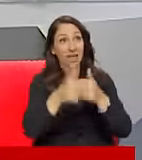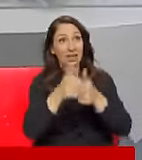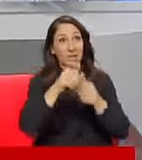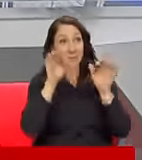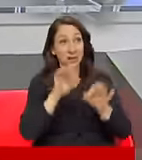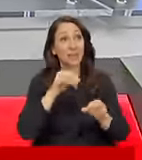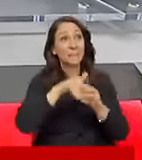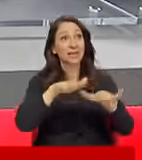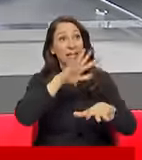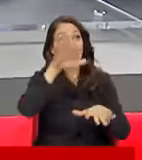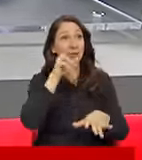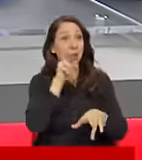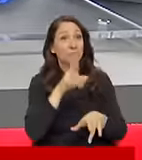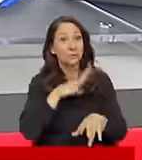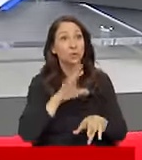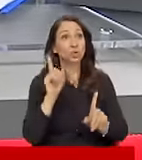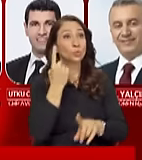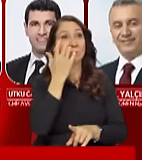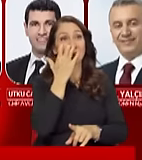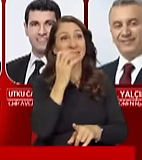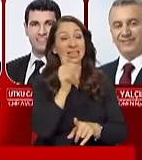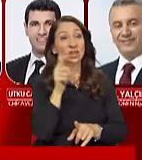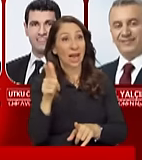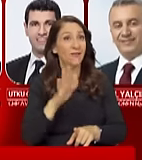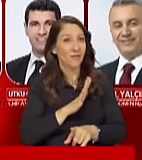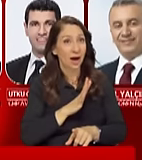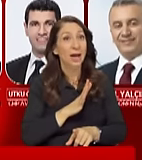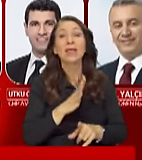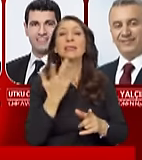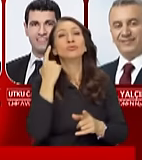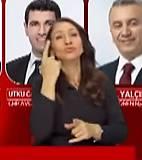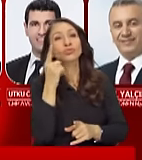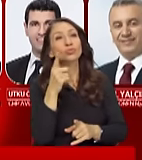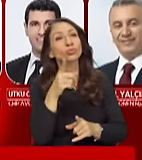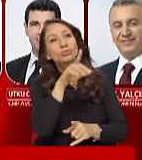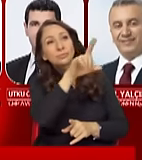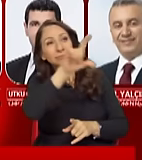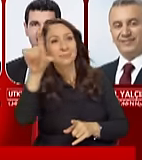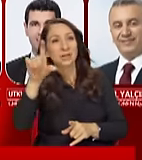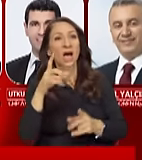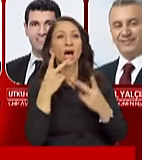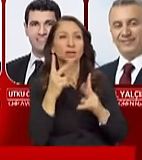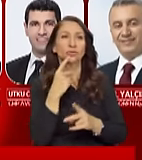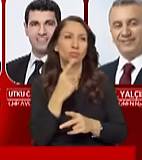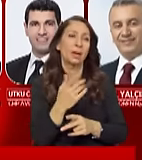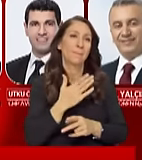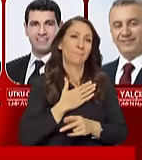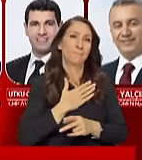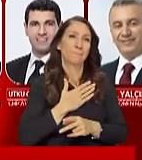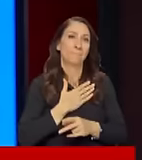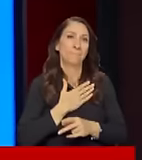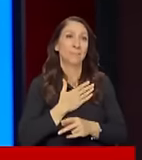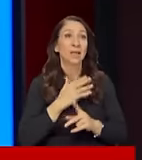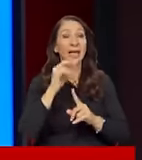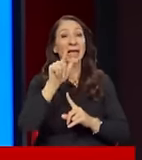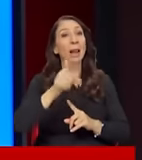girdiniz ve mecliste evet. de hepsini görmek istiyorsunuz. Evet. Sürpriz beklediğiniz ilçeler de var. Ne dersiniz bu tabloya? Açık söyleyeyim, hani